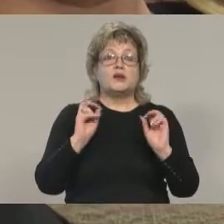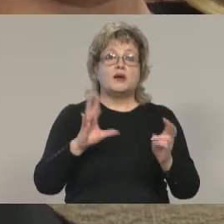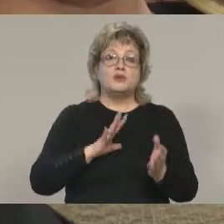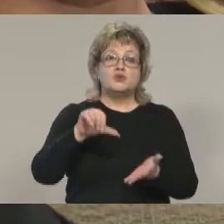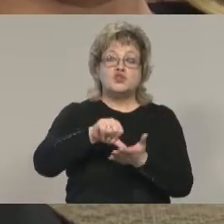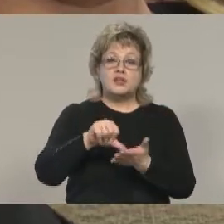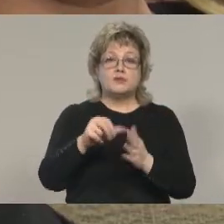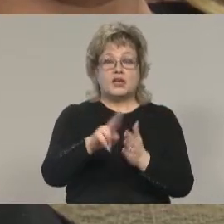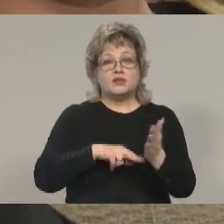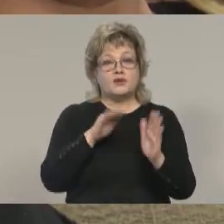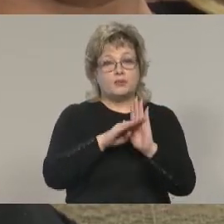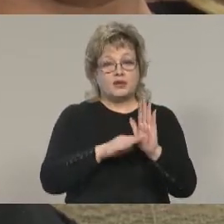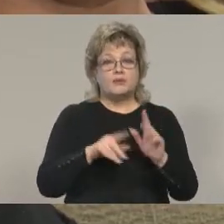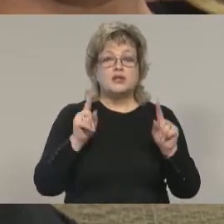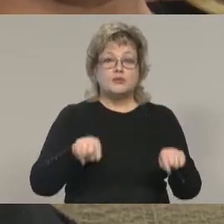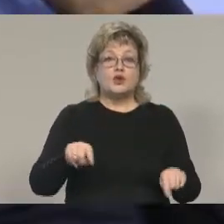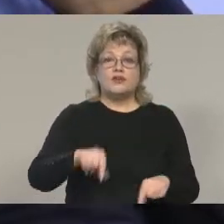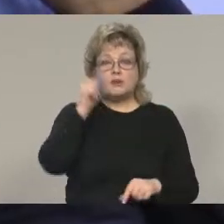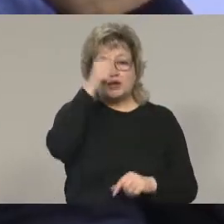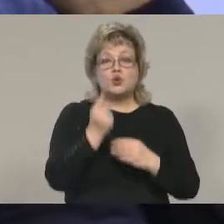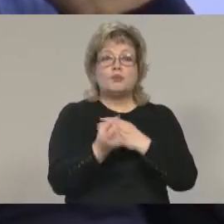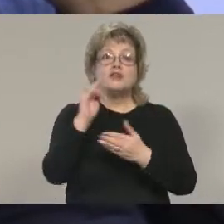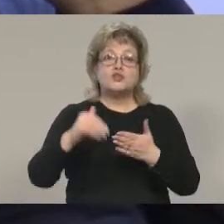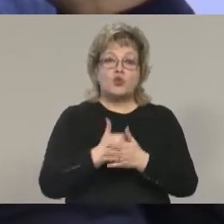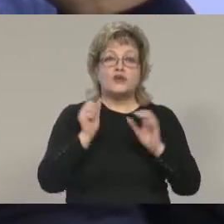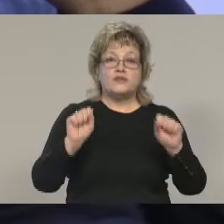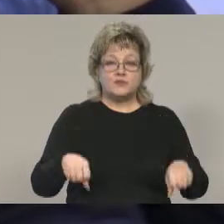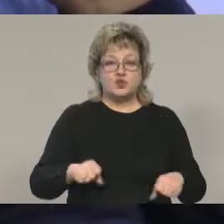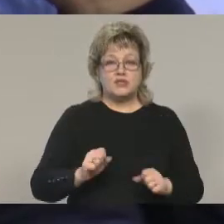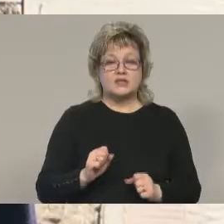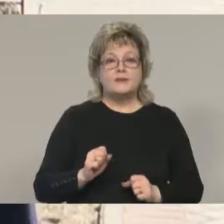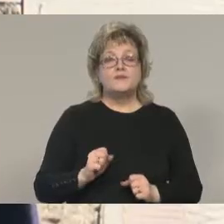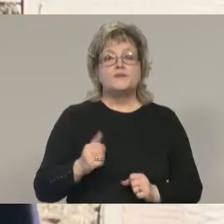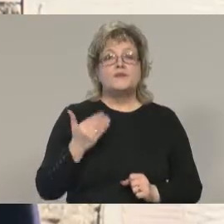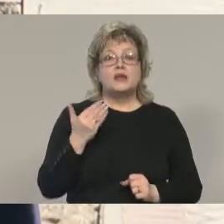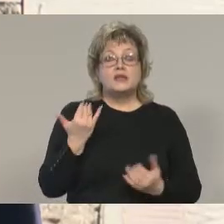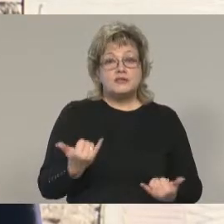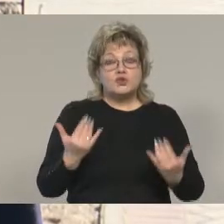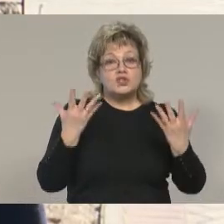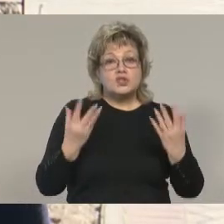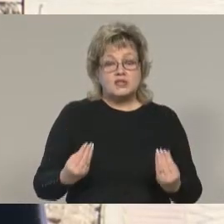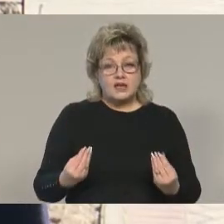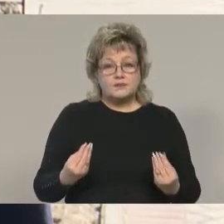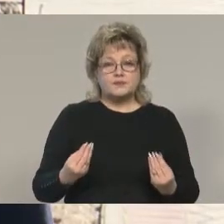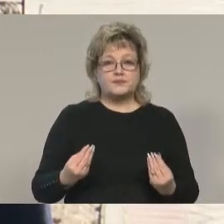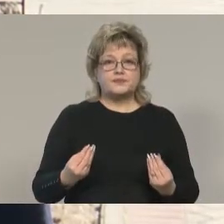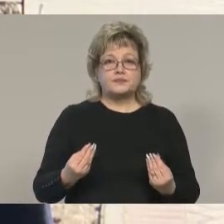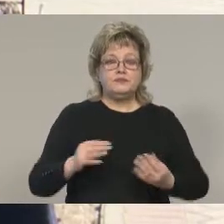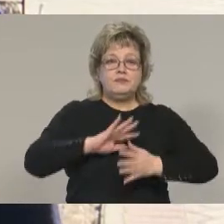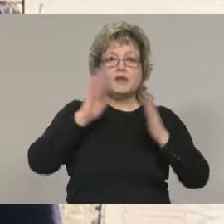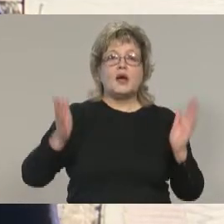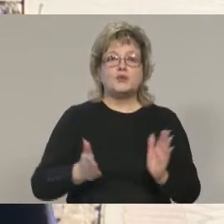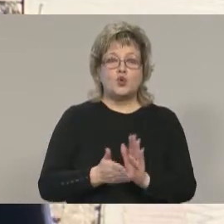участниками грантовых программ. Тем более, что в этом году появились новые возможности. Они на сегодняшний день